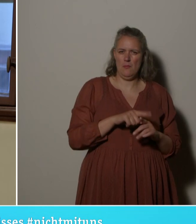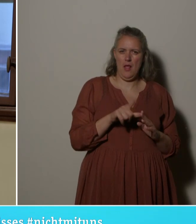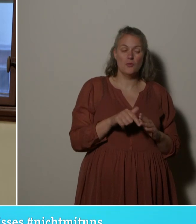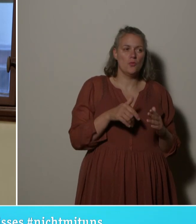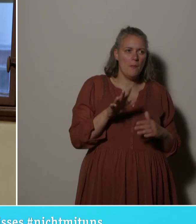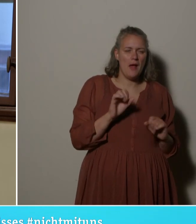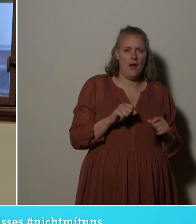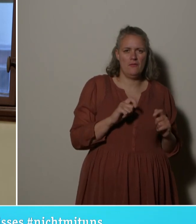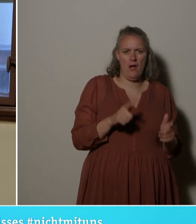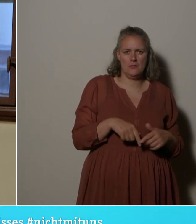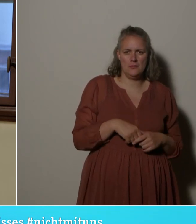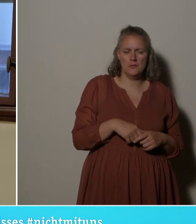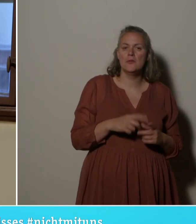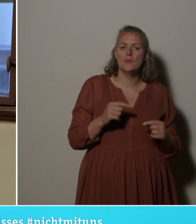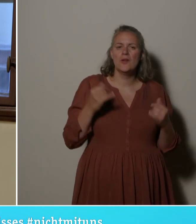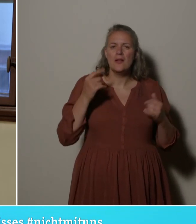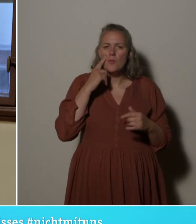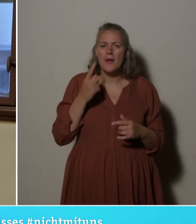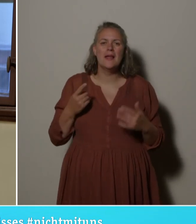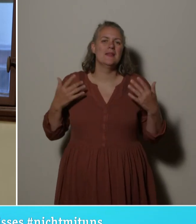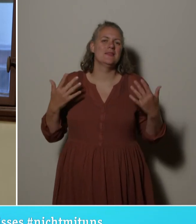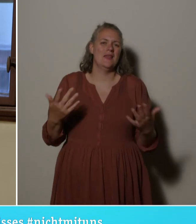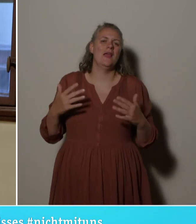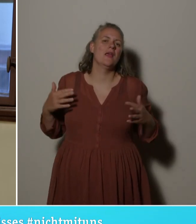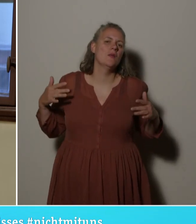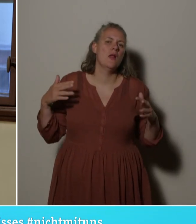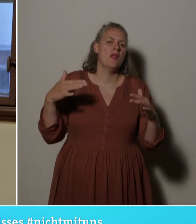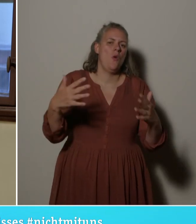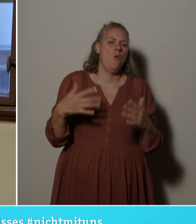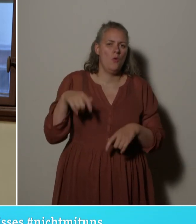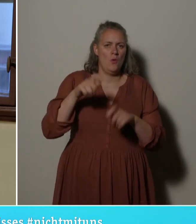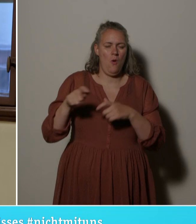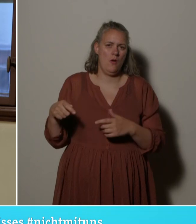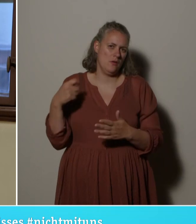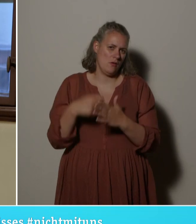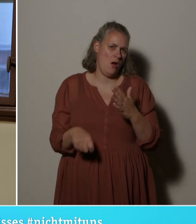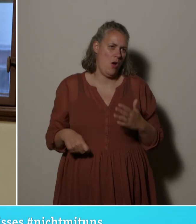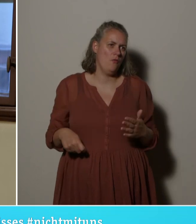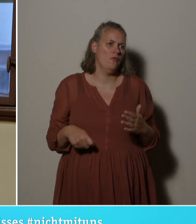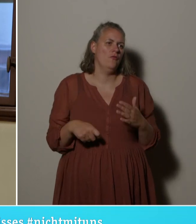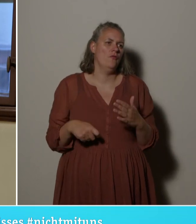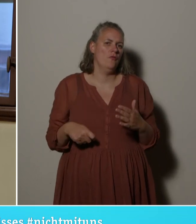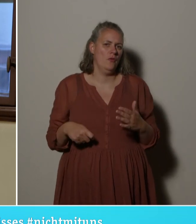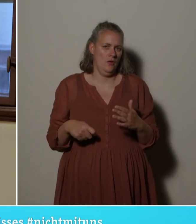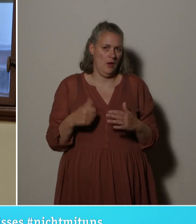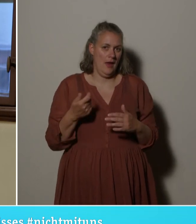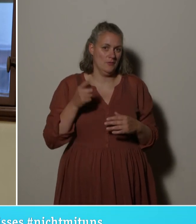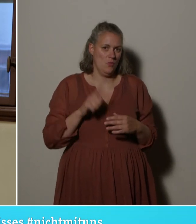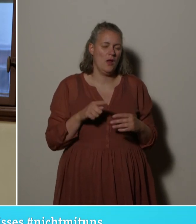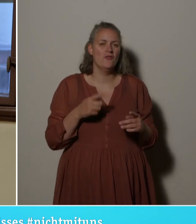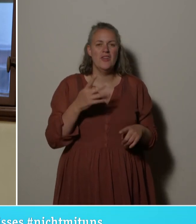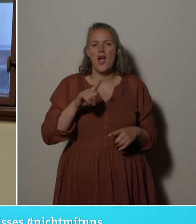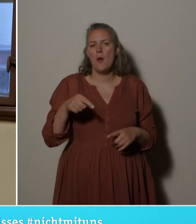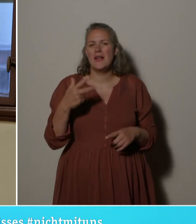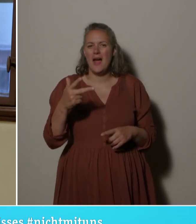wir in Deutschland 10 Millionen Leute, die sich dieses Ticket gekauft haben, im ersten Monat davon 4,3 Millionen neue Abos.